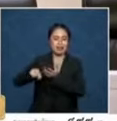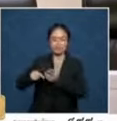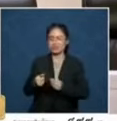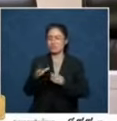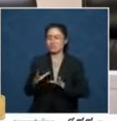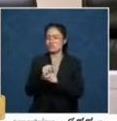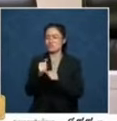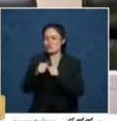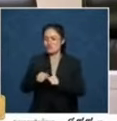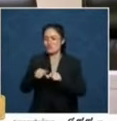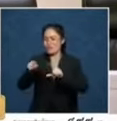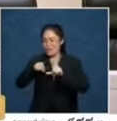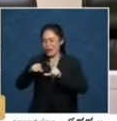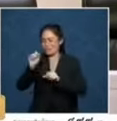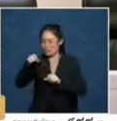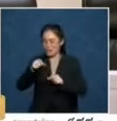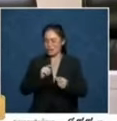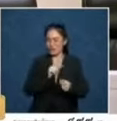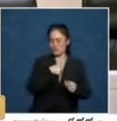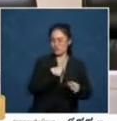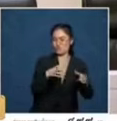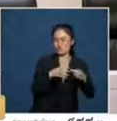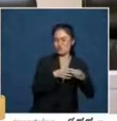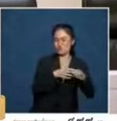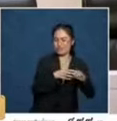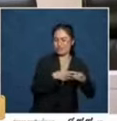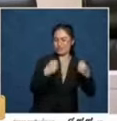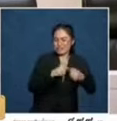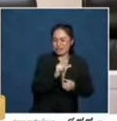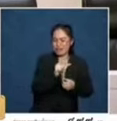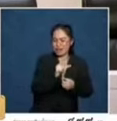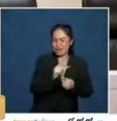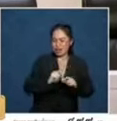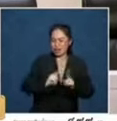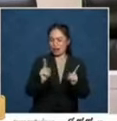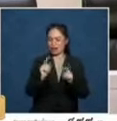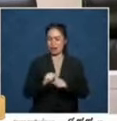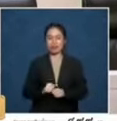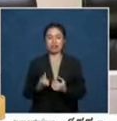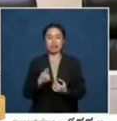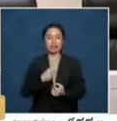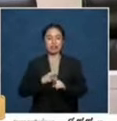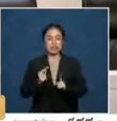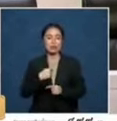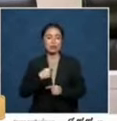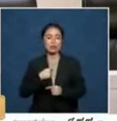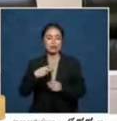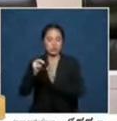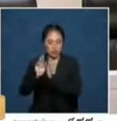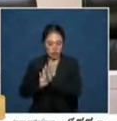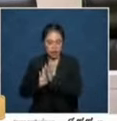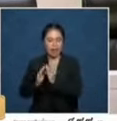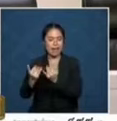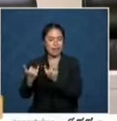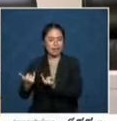าอยู่กปปส.กันแน่นะครับแต่ว่าอย่างไรก็ตามเนี่ยผมเรียนด้วยความเคารพนะครับว่าตัวนโยบายเหล่านั้นเนี่ยต้